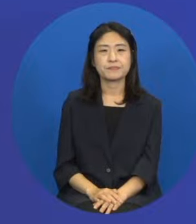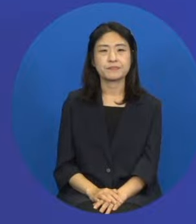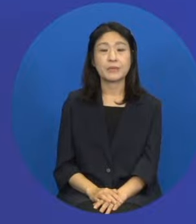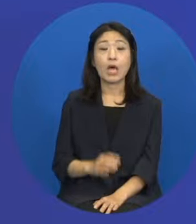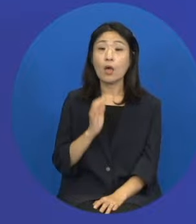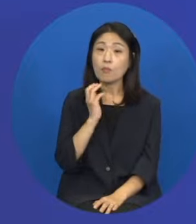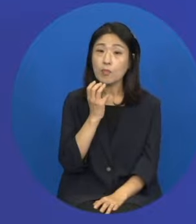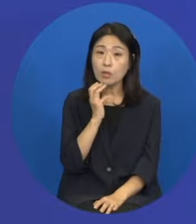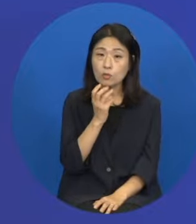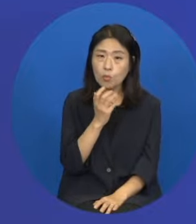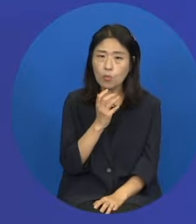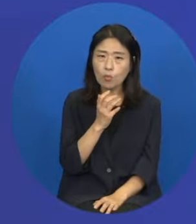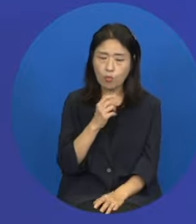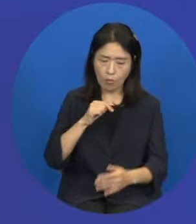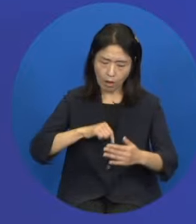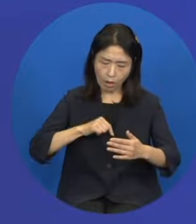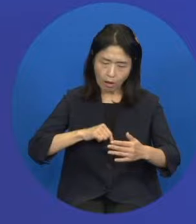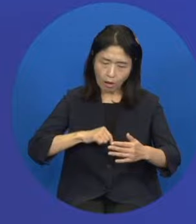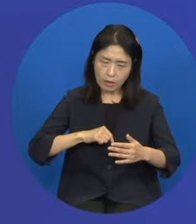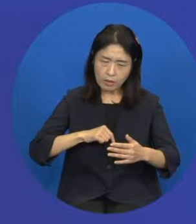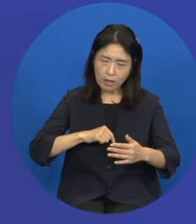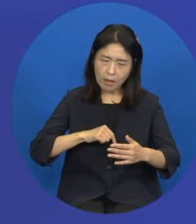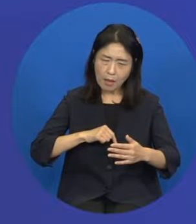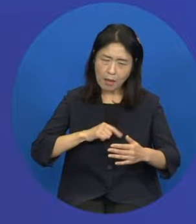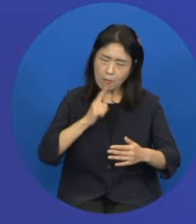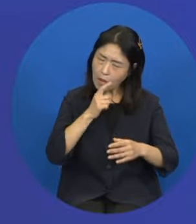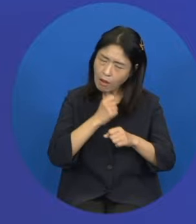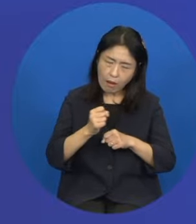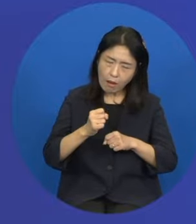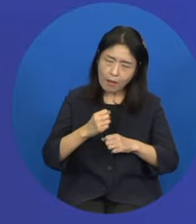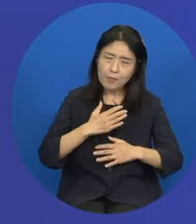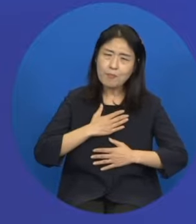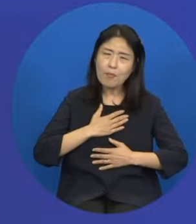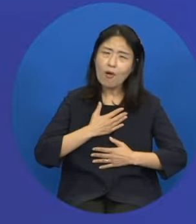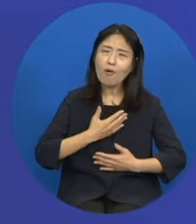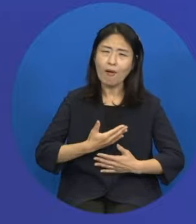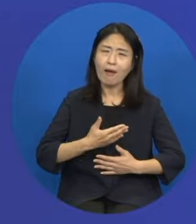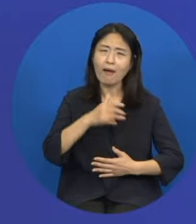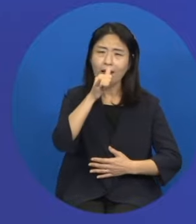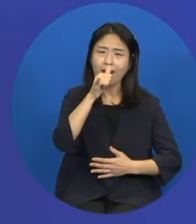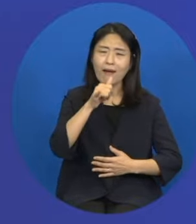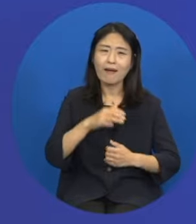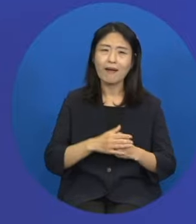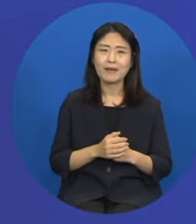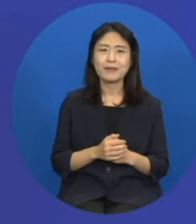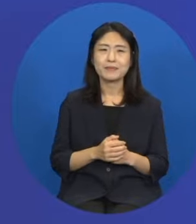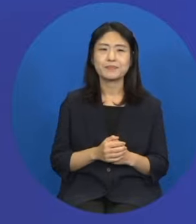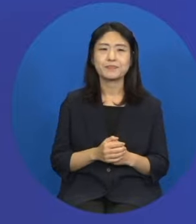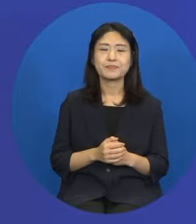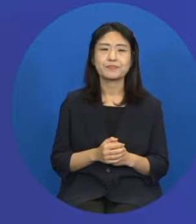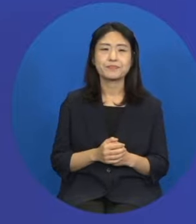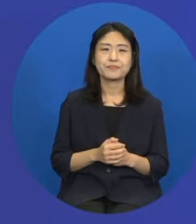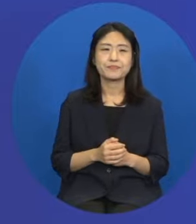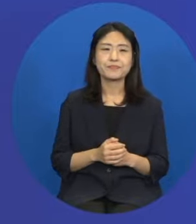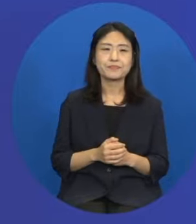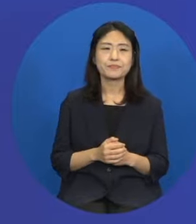설명할 수 없는 평강이 있었던 거죠. 여러분 이 말씀 아시죠? 빌립보서 4장